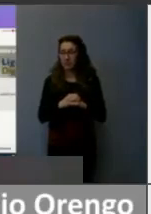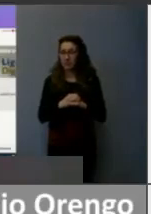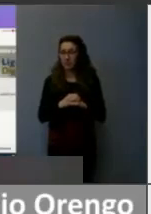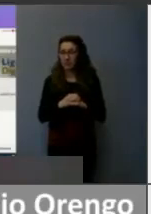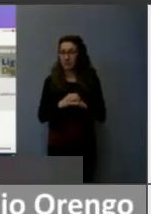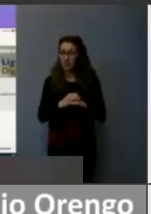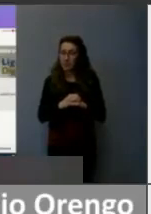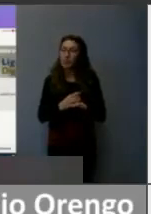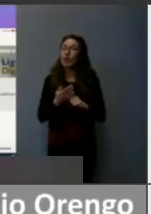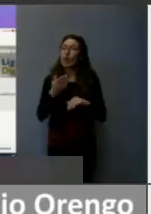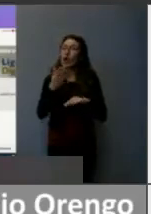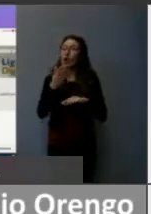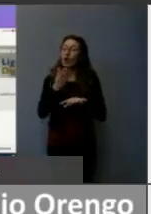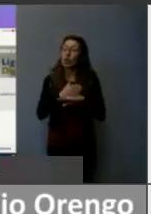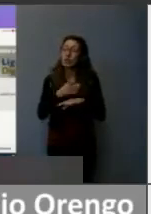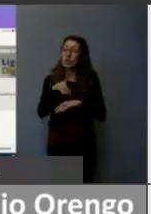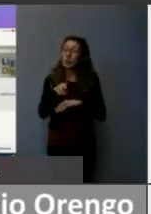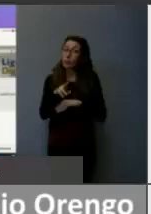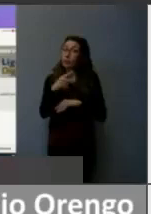Consigliere Putti.